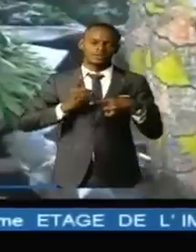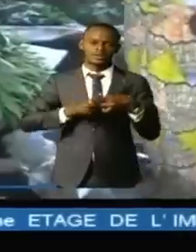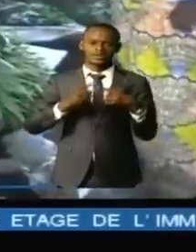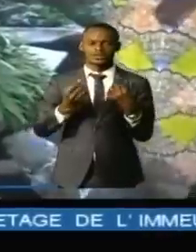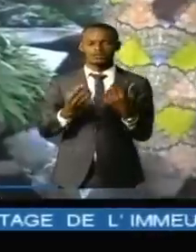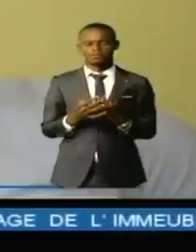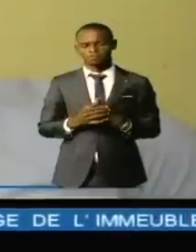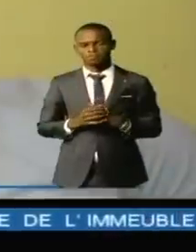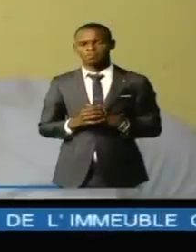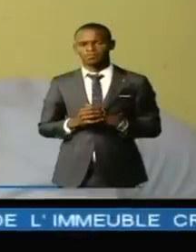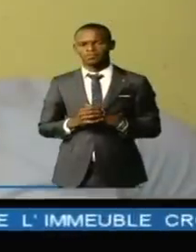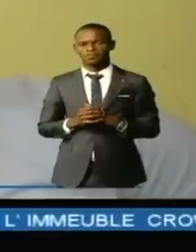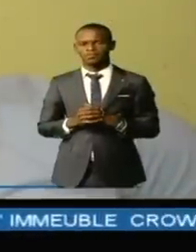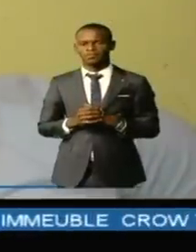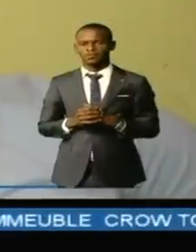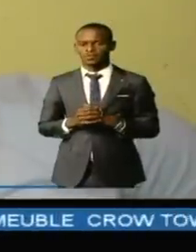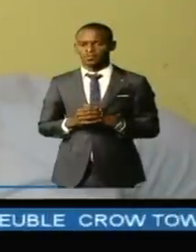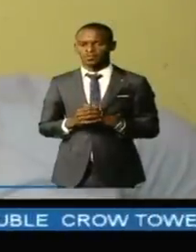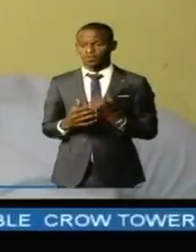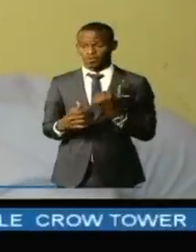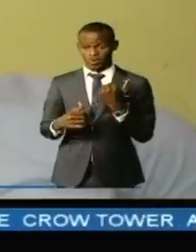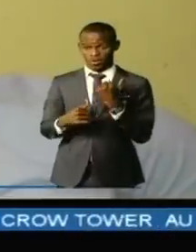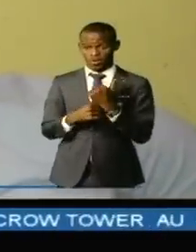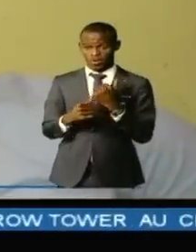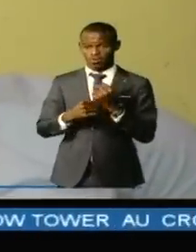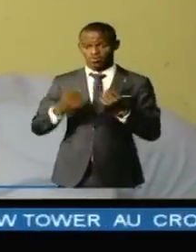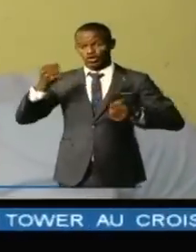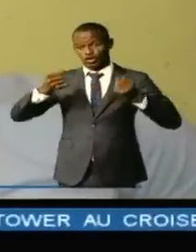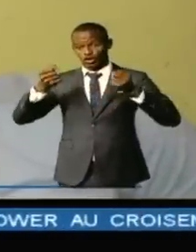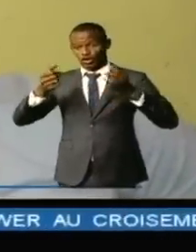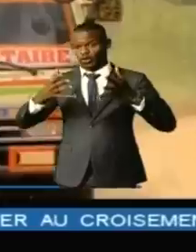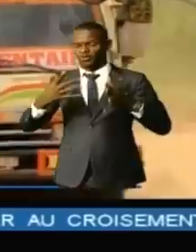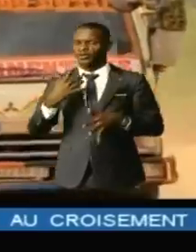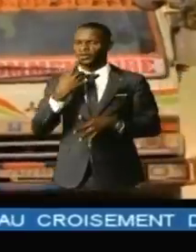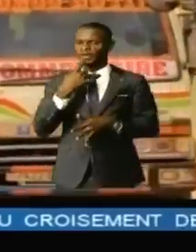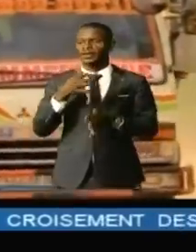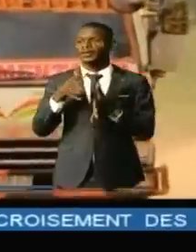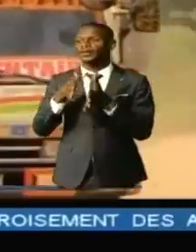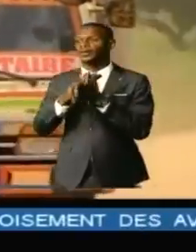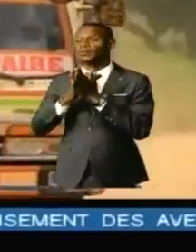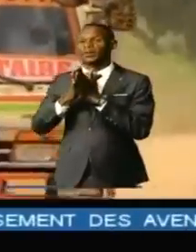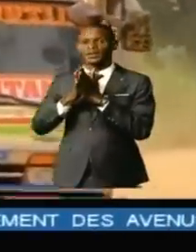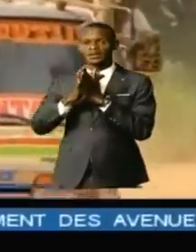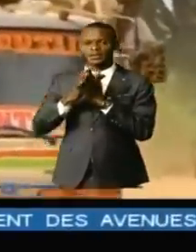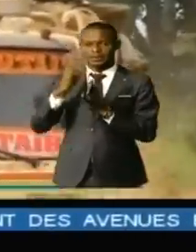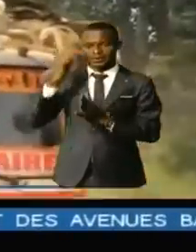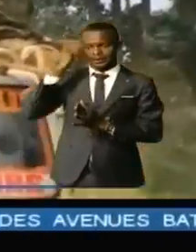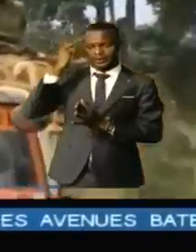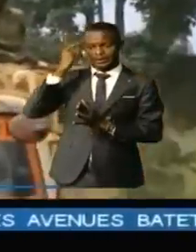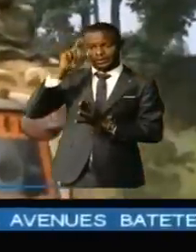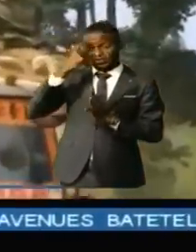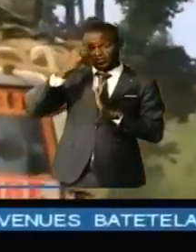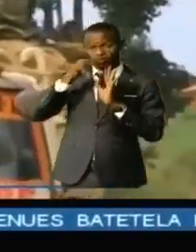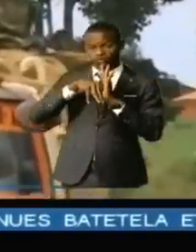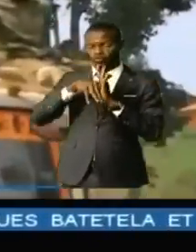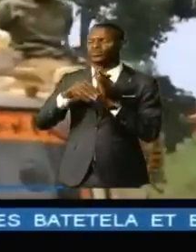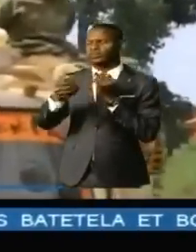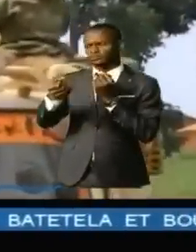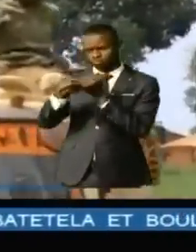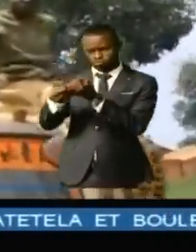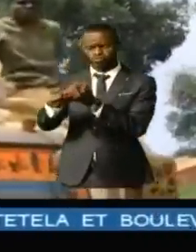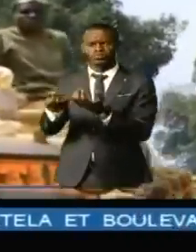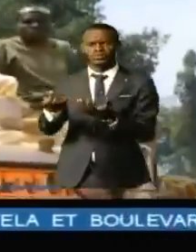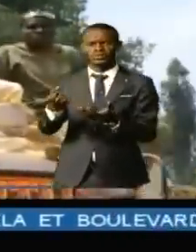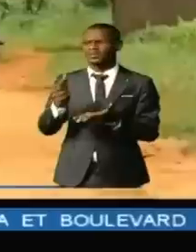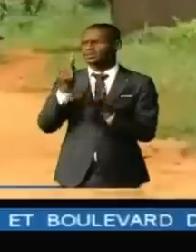De leur côté, les transporteurs sollicitent l'intervention du gouvernement central pour la sécurisation des plusieurs axes routiers qui alimentent